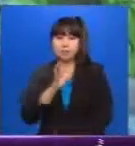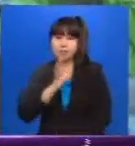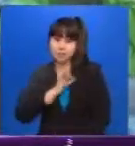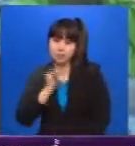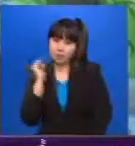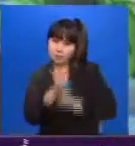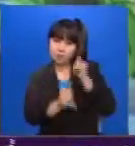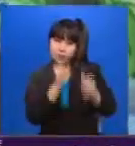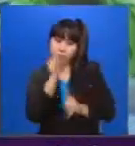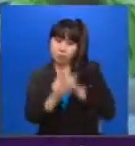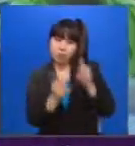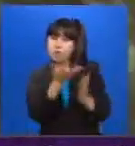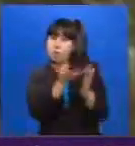กู้ยืมแล้วกว่า 1,300บาท